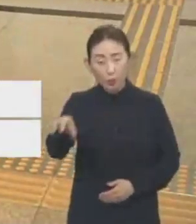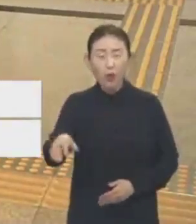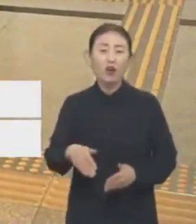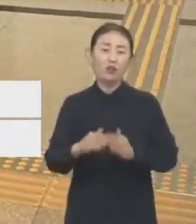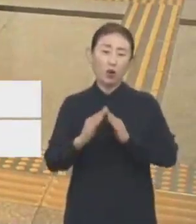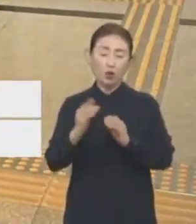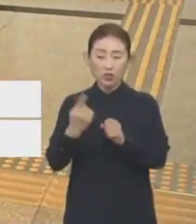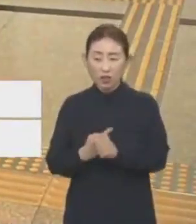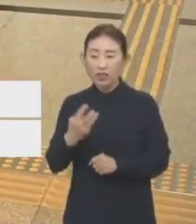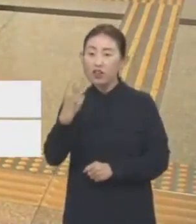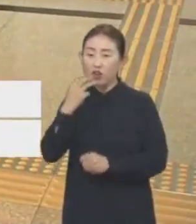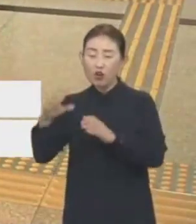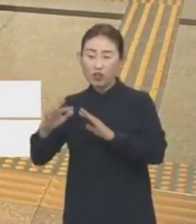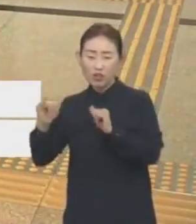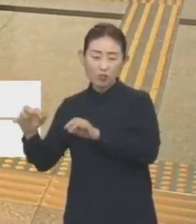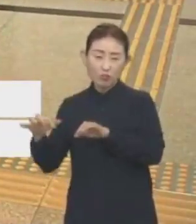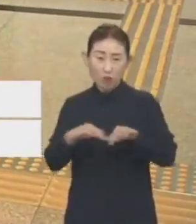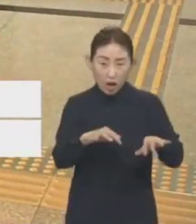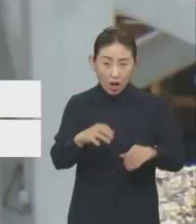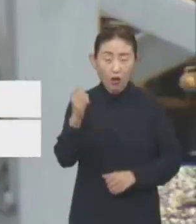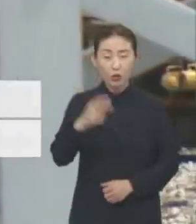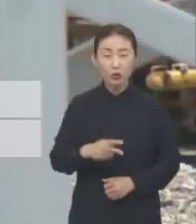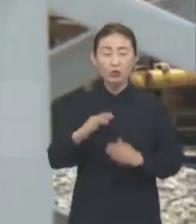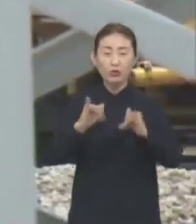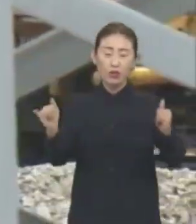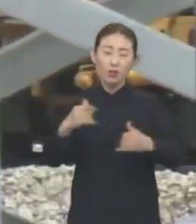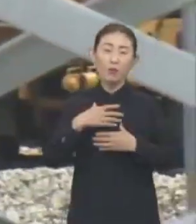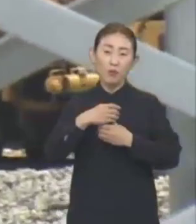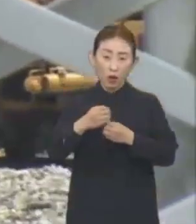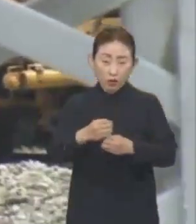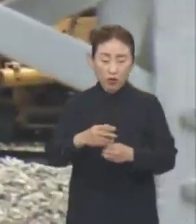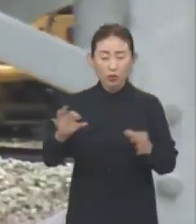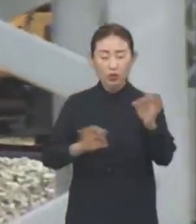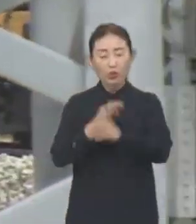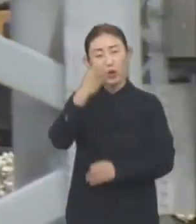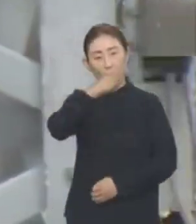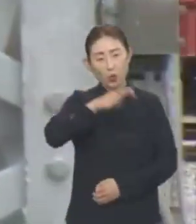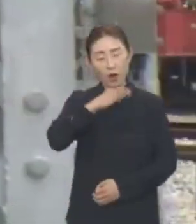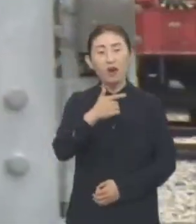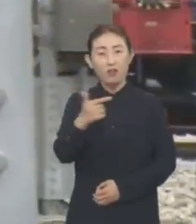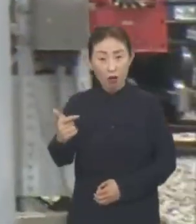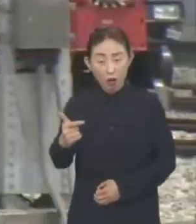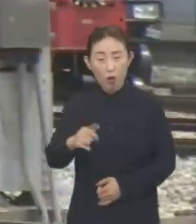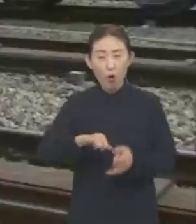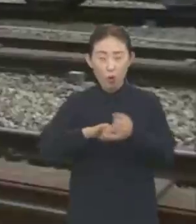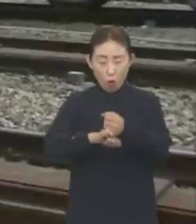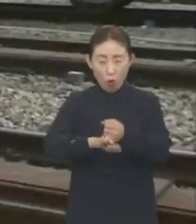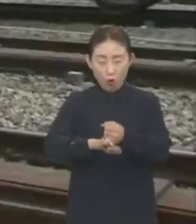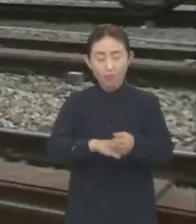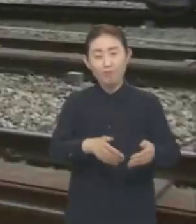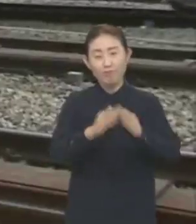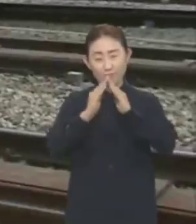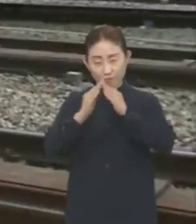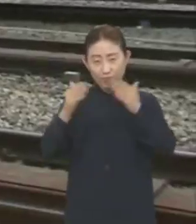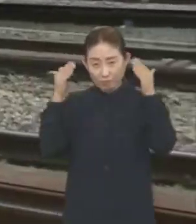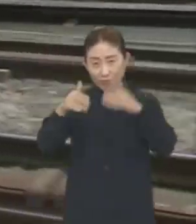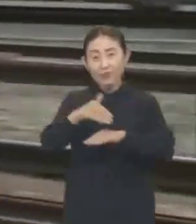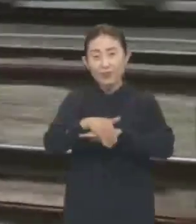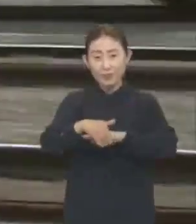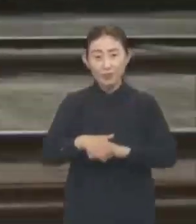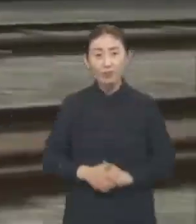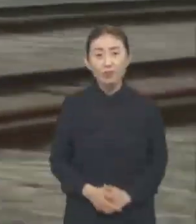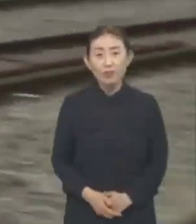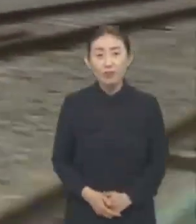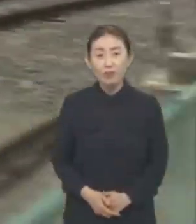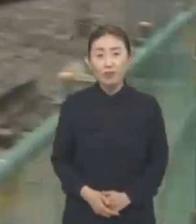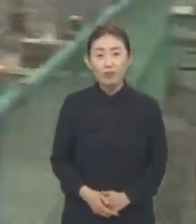더불어 천안의 광역교통 편의성 확보는 물론 경제적 파급 효과가 클 것으로 보고 총력을 쏟는다는 계획입니다.